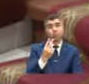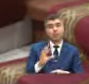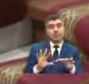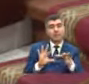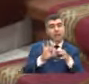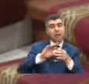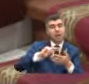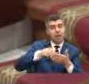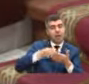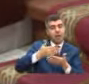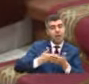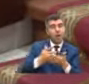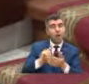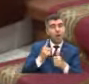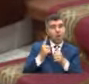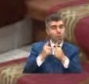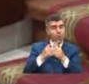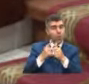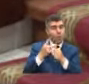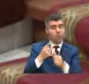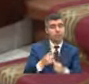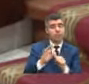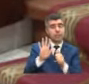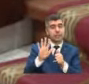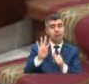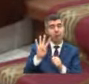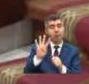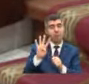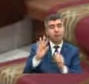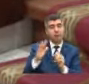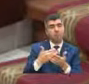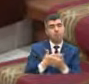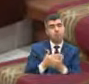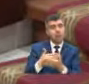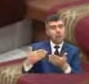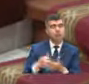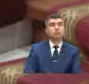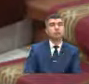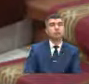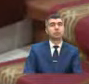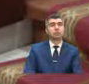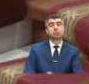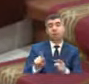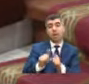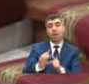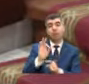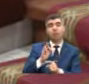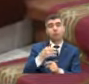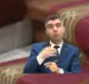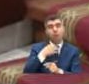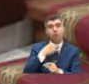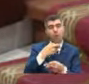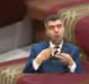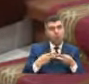الاتفاقيه الاولى فيها 46 مليار ديال السنتيم، وهذه الاتفاقيه مزيان نقول لك عليها،